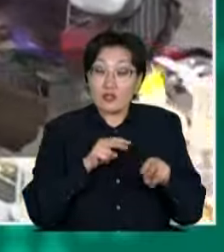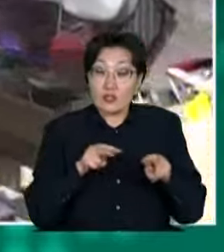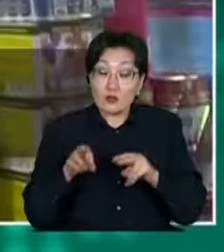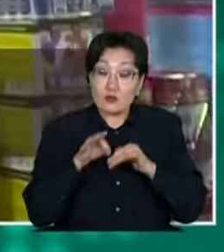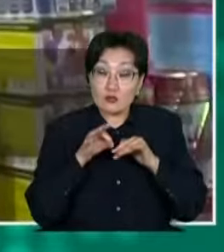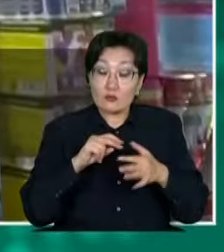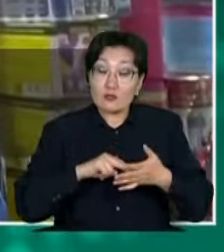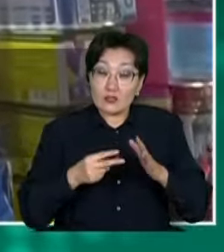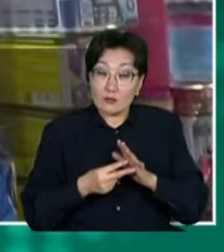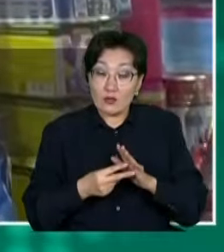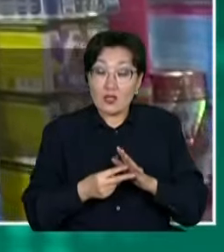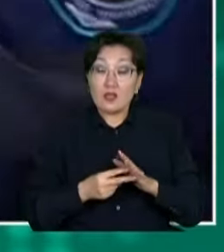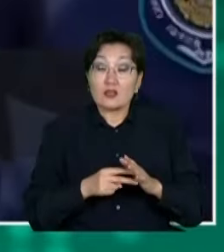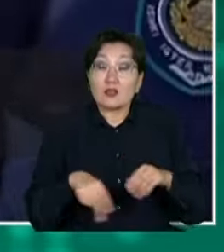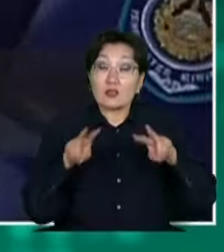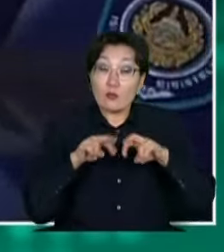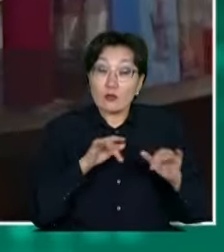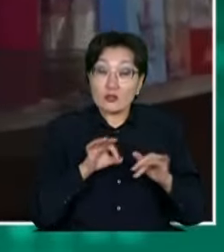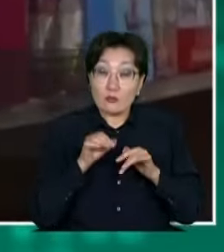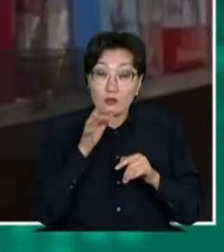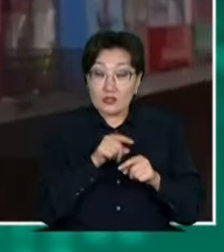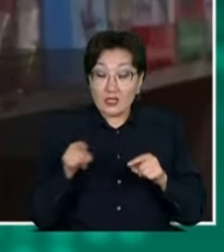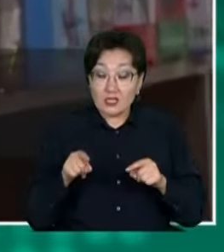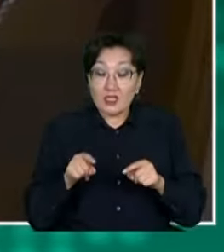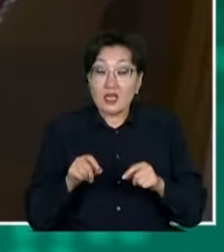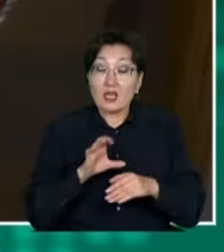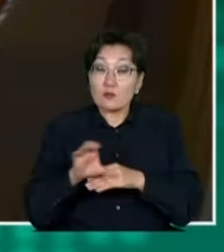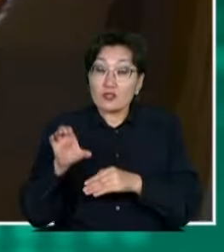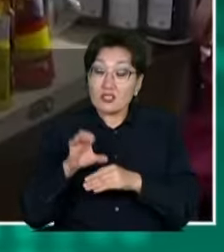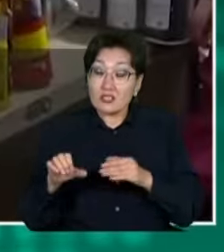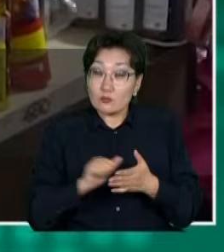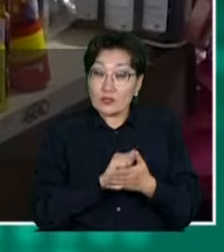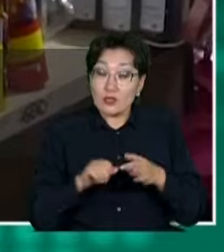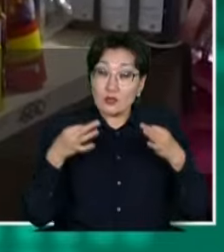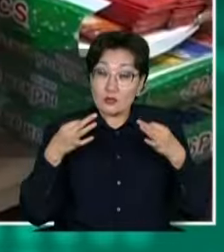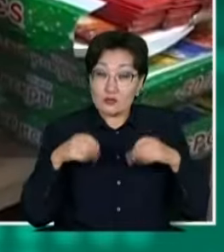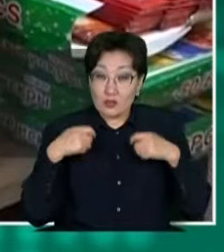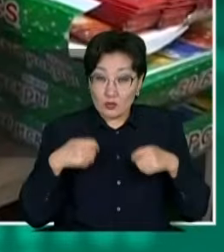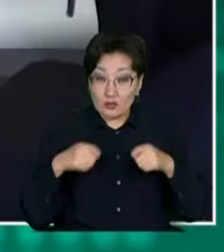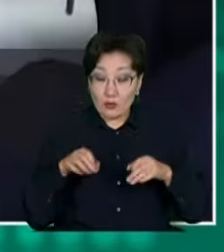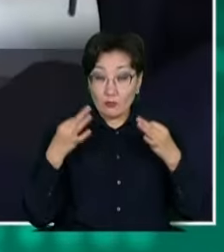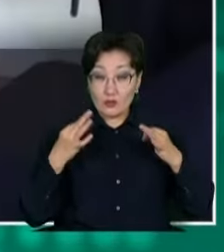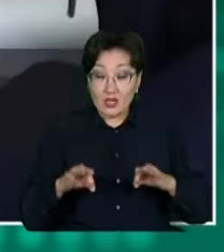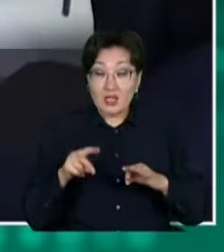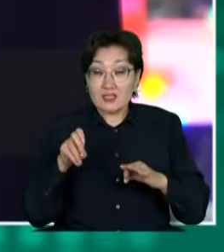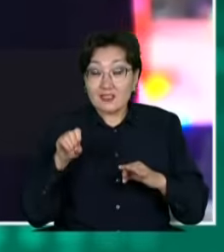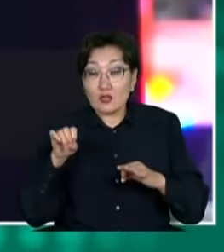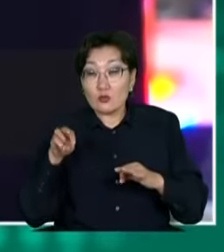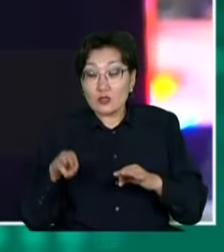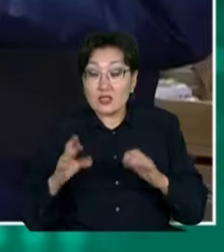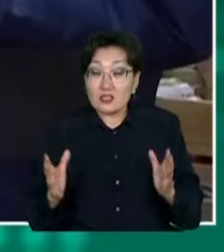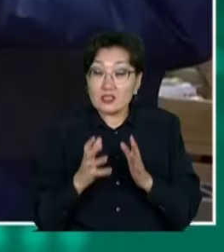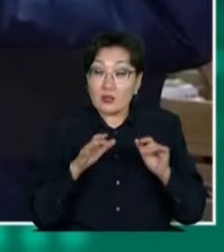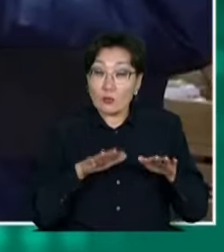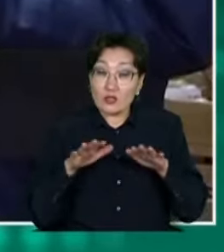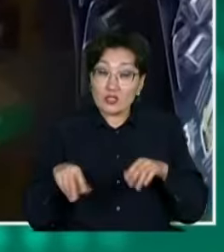жүргізбек. Профилактикалық іс-шара барысында өнімнің құжаттары, сауда жасауға рұқсаты мен пиротехникалық жарылғыш заттарды сақтау